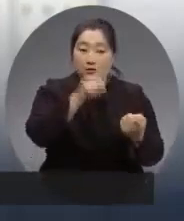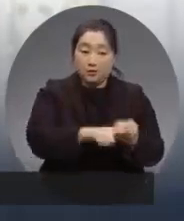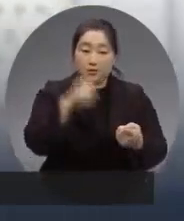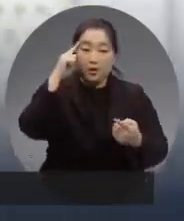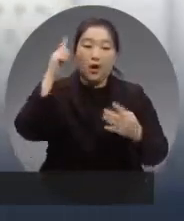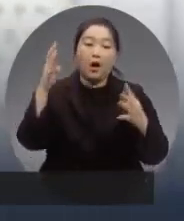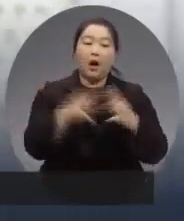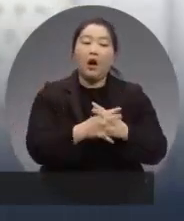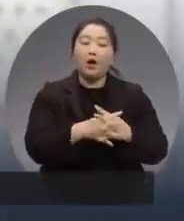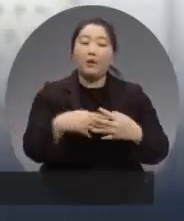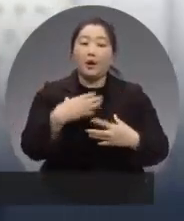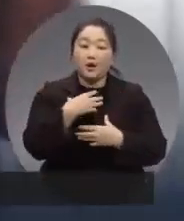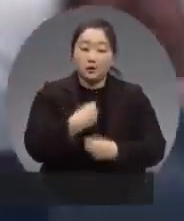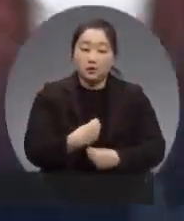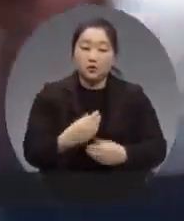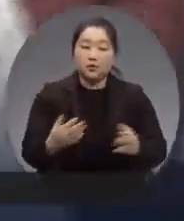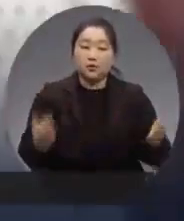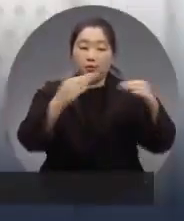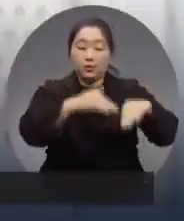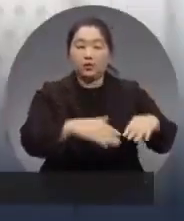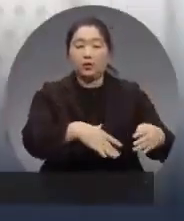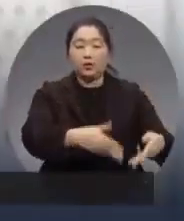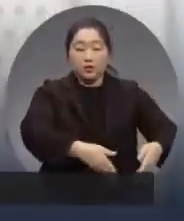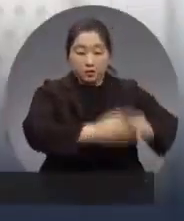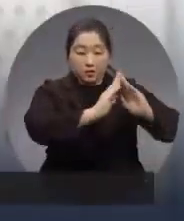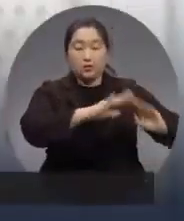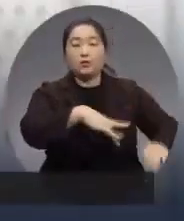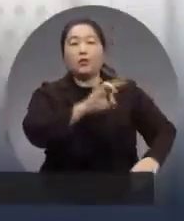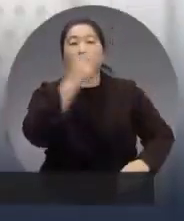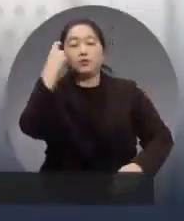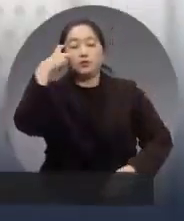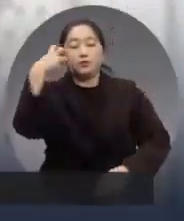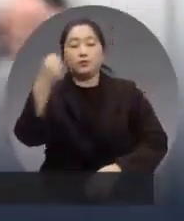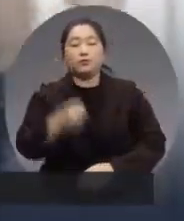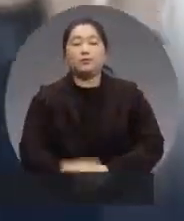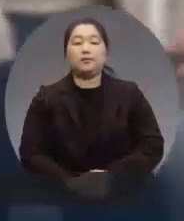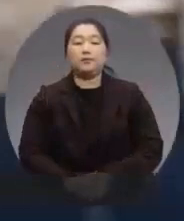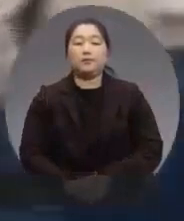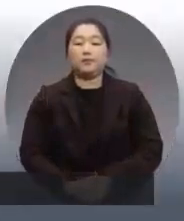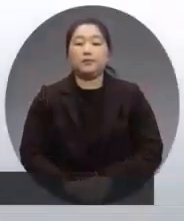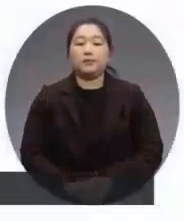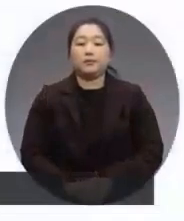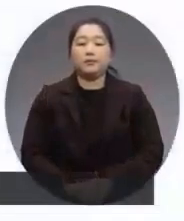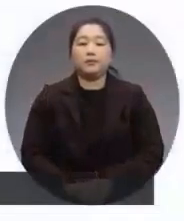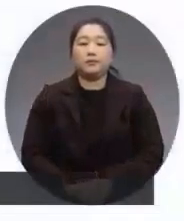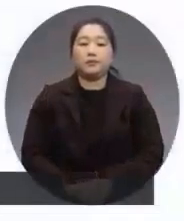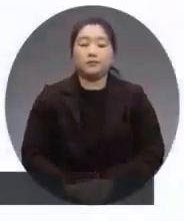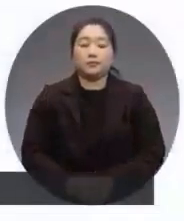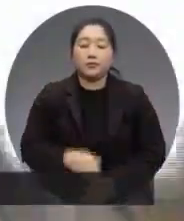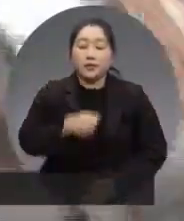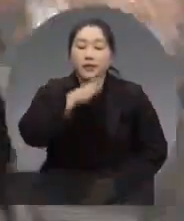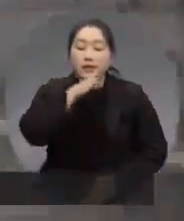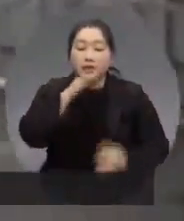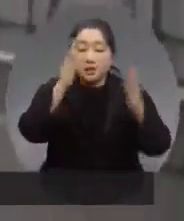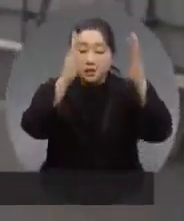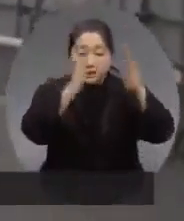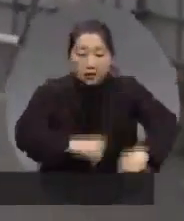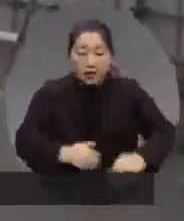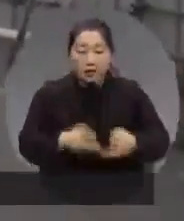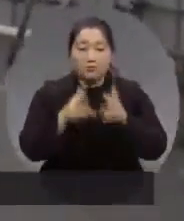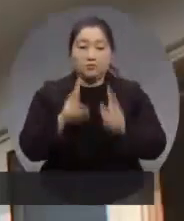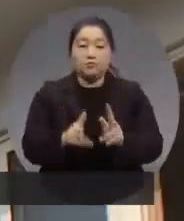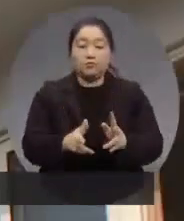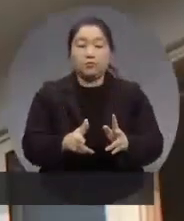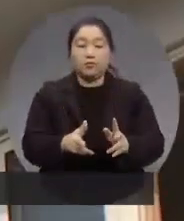합니다. 안전장치, 보존장치 설치가 먼저라고 저희는 생각하고요. 실제 철거 장비에 시동이